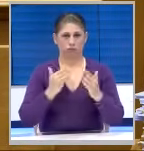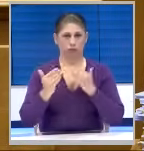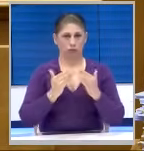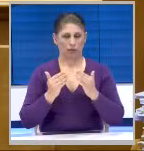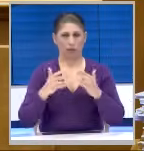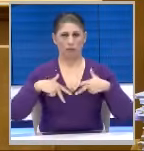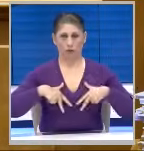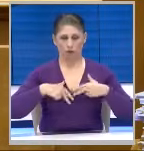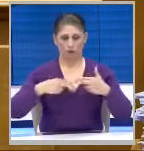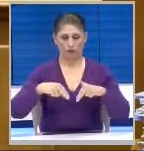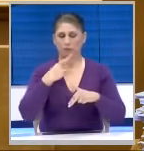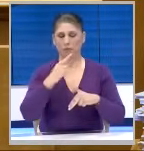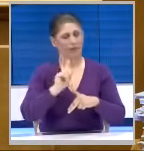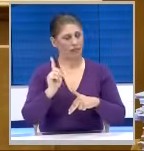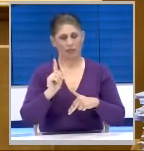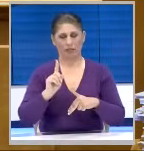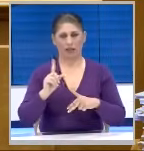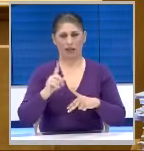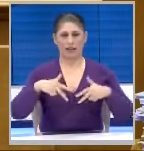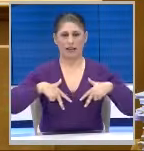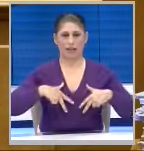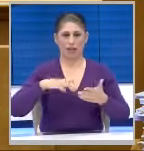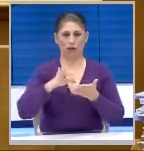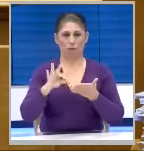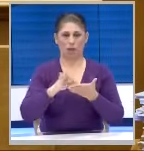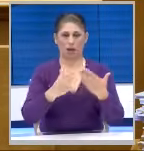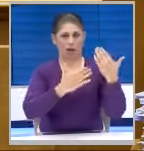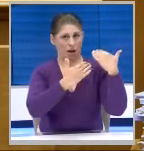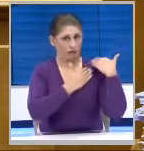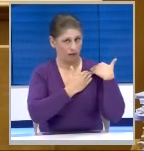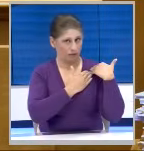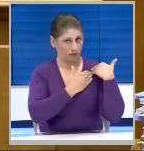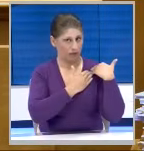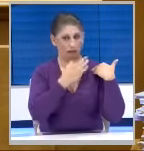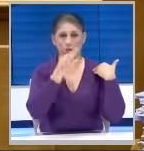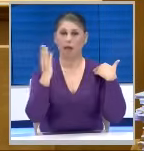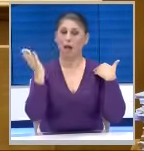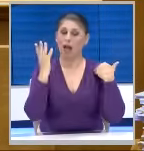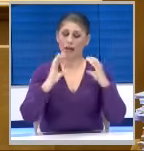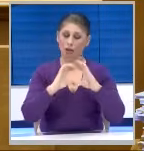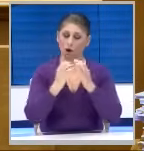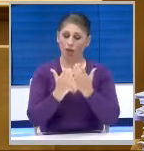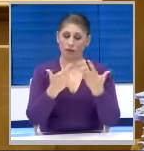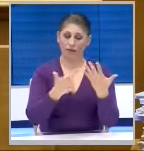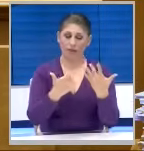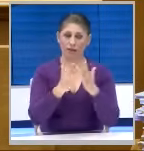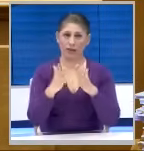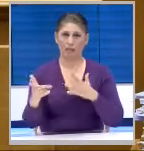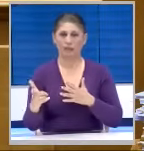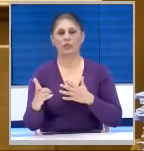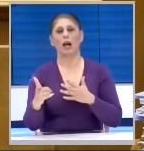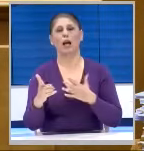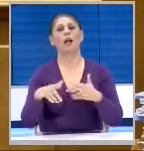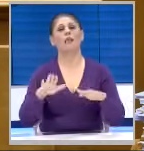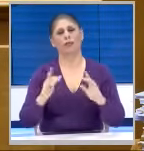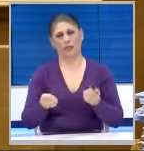γίνουμε η χώρα του μπλάνκο που είπε ότι αναλαμβάνει ευθύνες που είπε ότι αν είχε ολοκληρωθεί 717 δεν θα γινόταν το